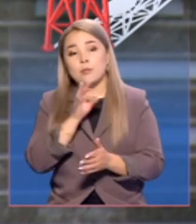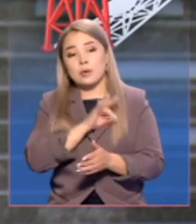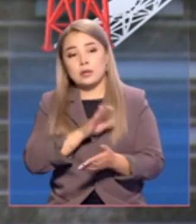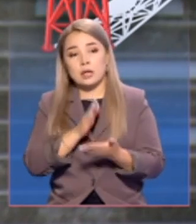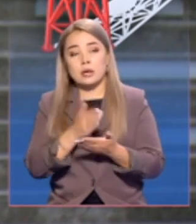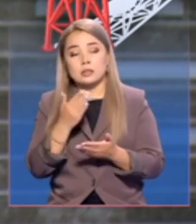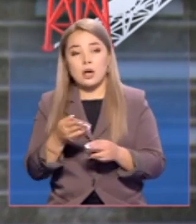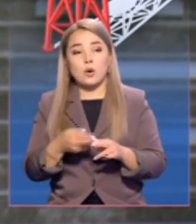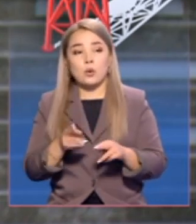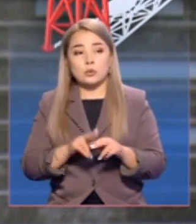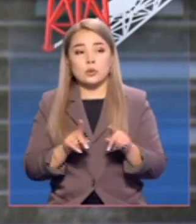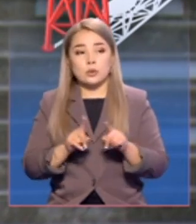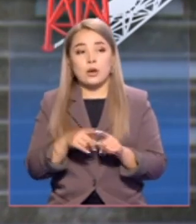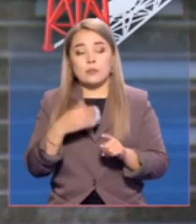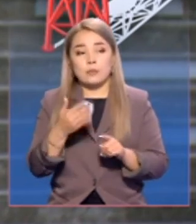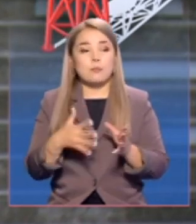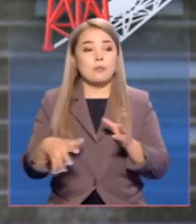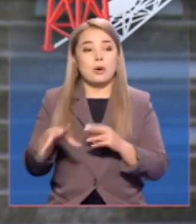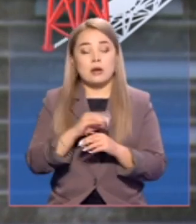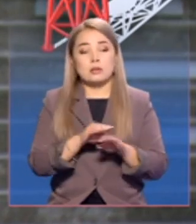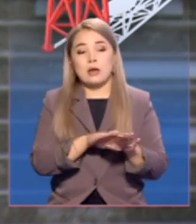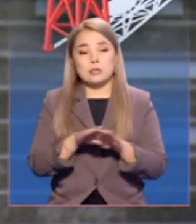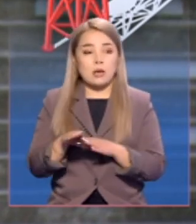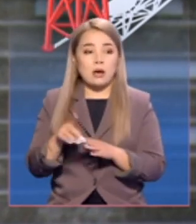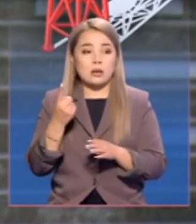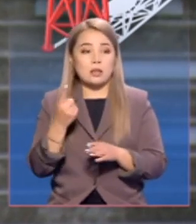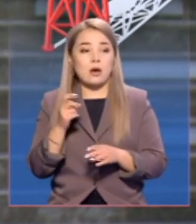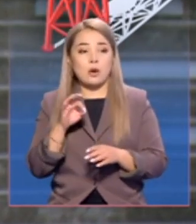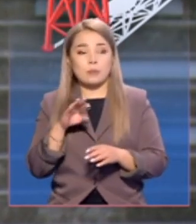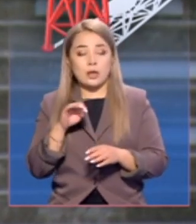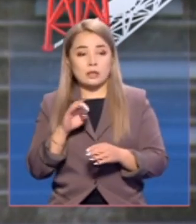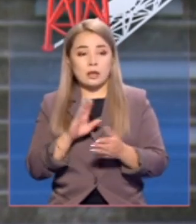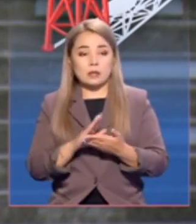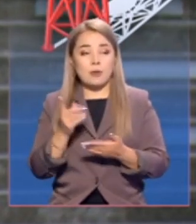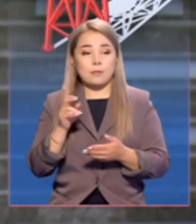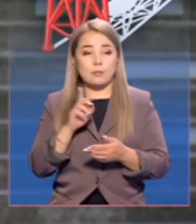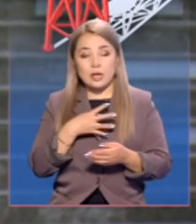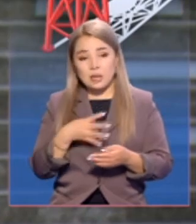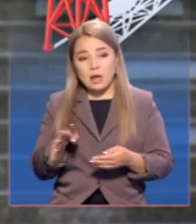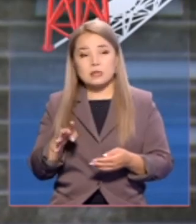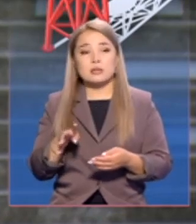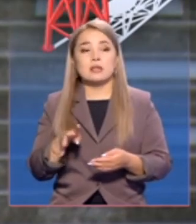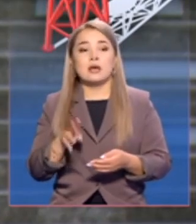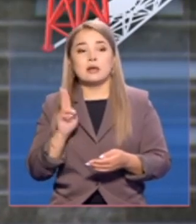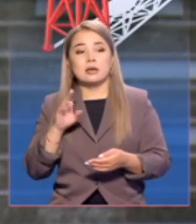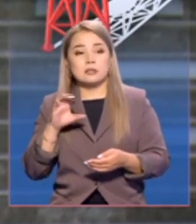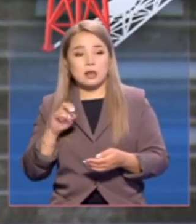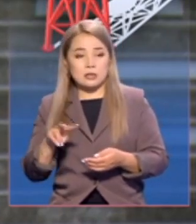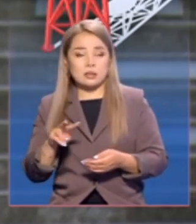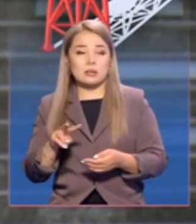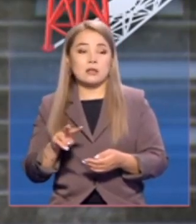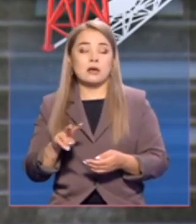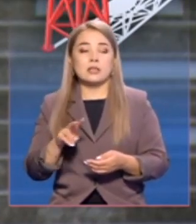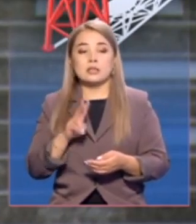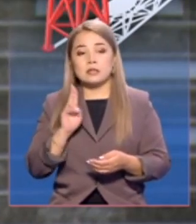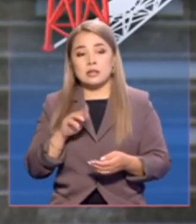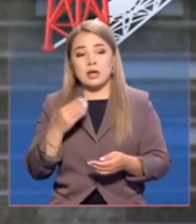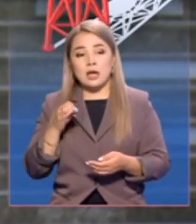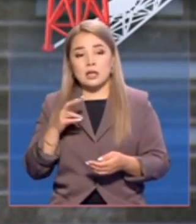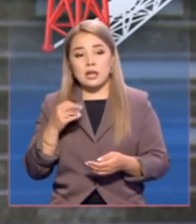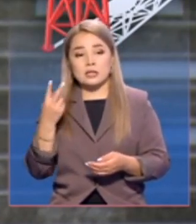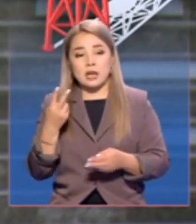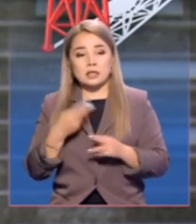пайдаланылады. Оның үстіне олардың барлығы бір оператордың емес. Бірі Билайн, бірі Кесел, енді бірі Теле2-нің қызметін пайдалануы